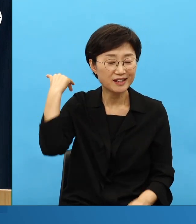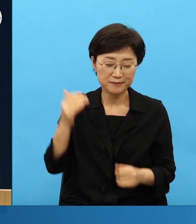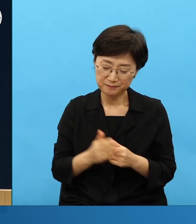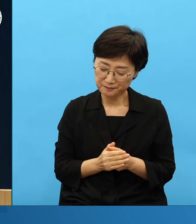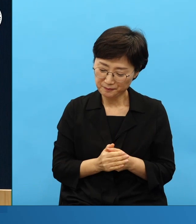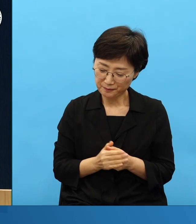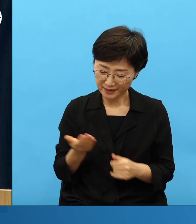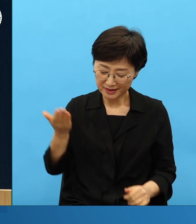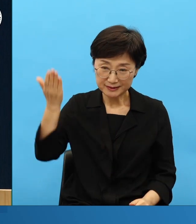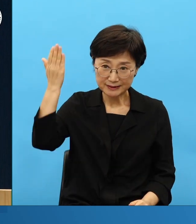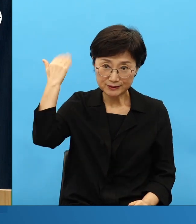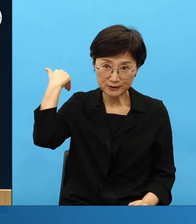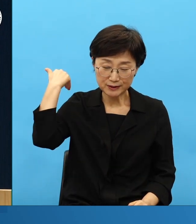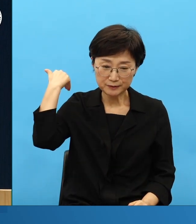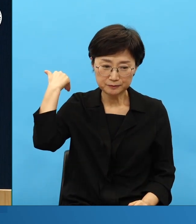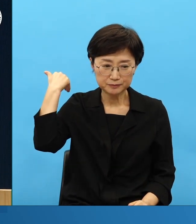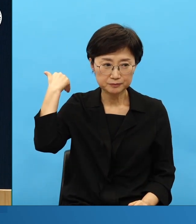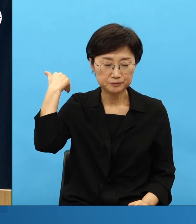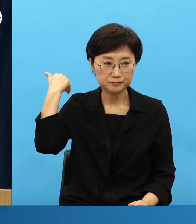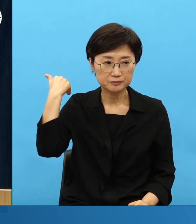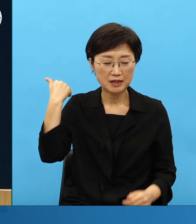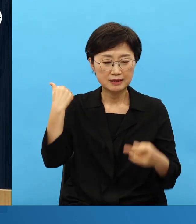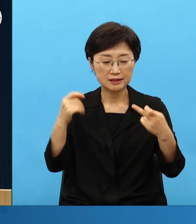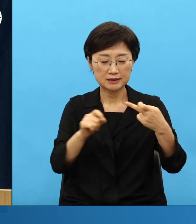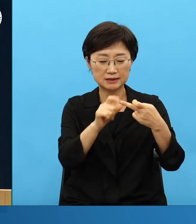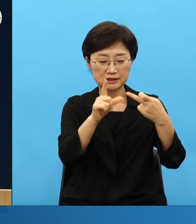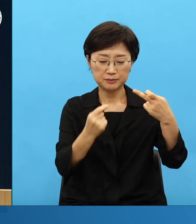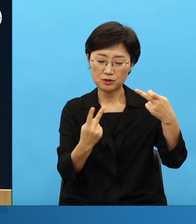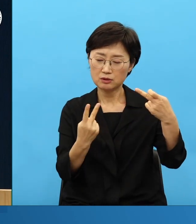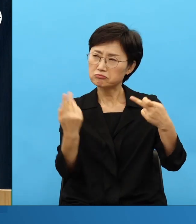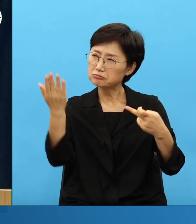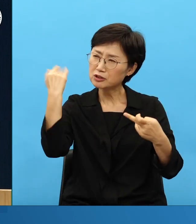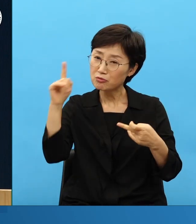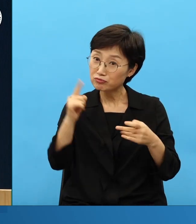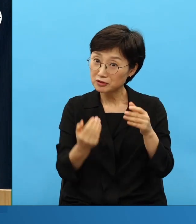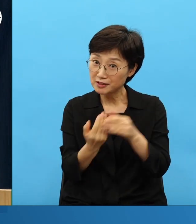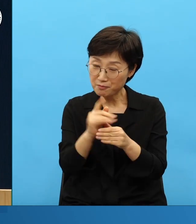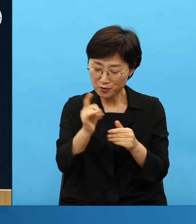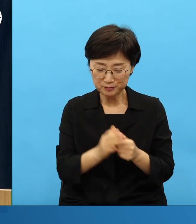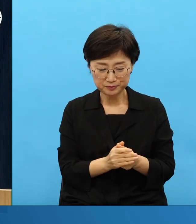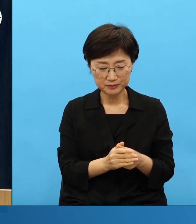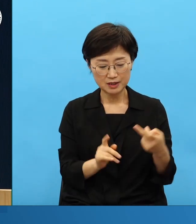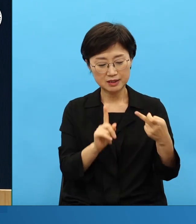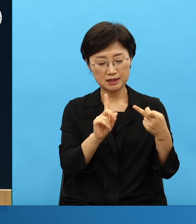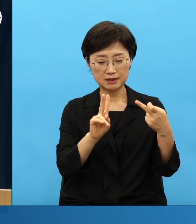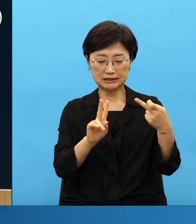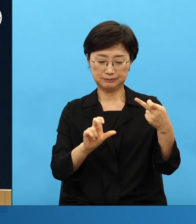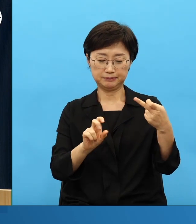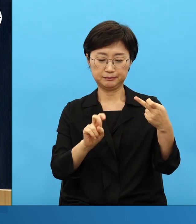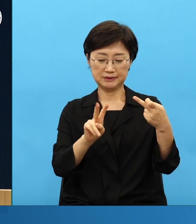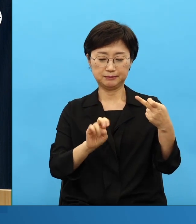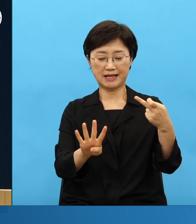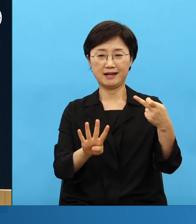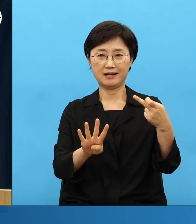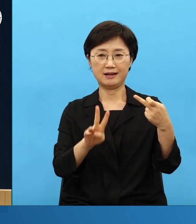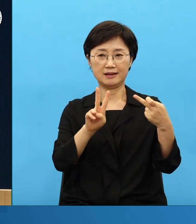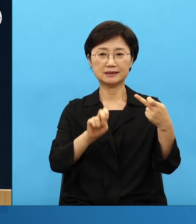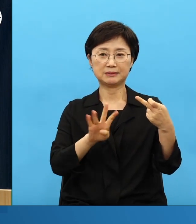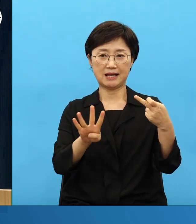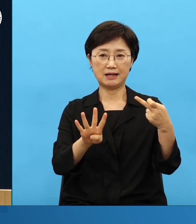제법됐는데 12월 24일 성탄절 전날이었어요. It's been quite some time now, but it was Christmas Eve, the day before